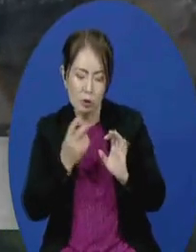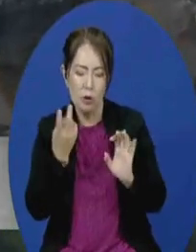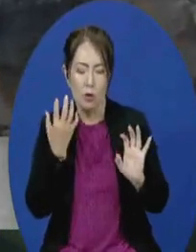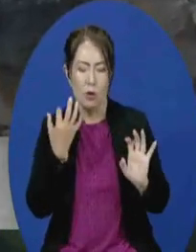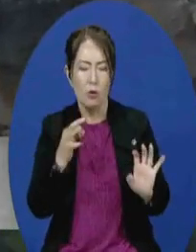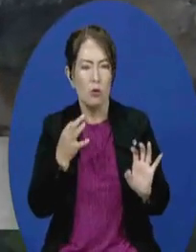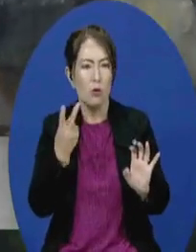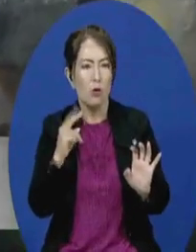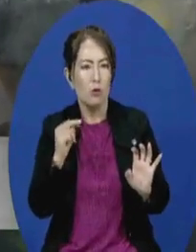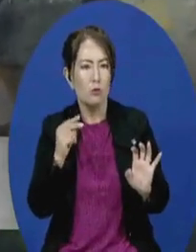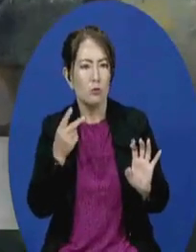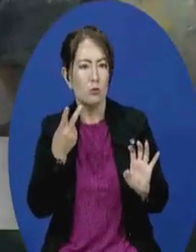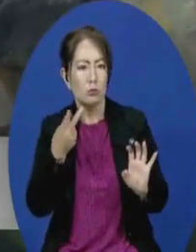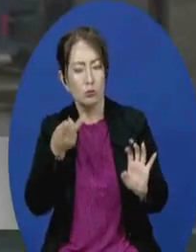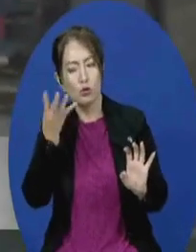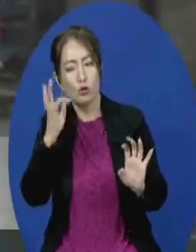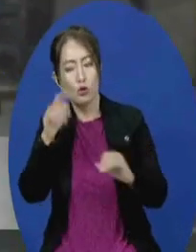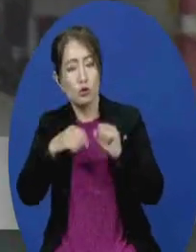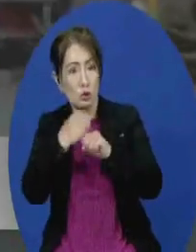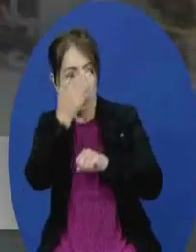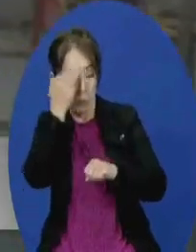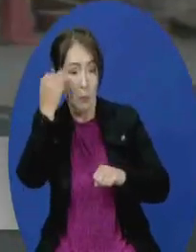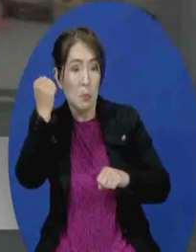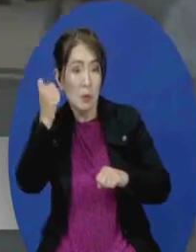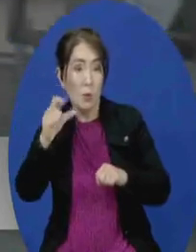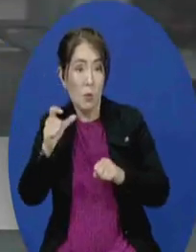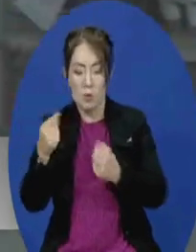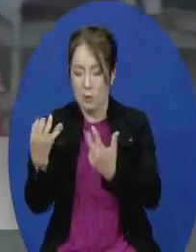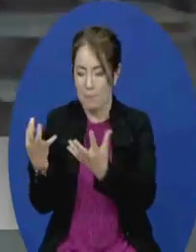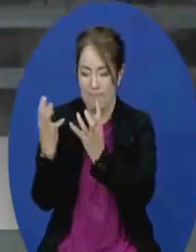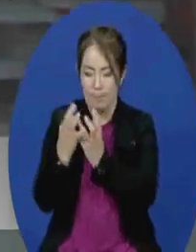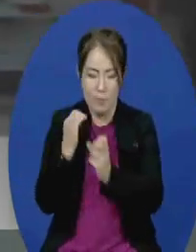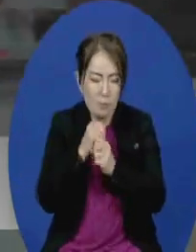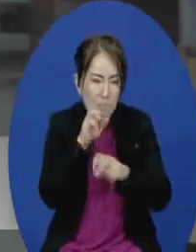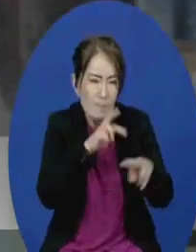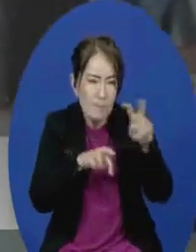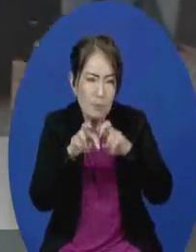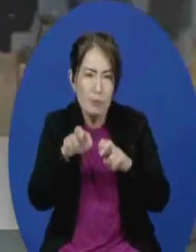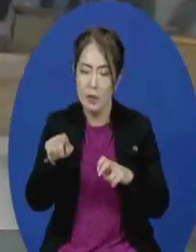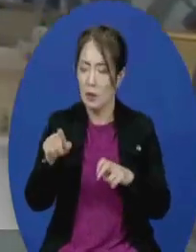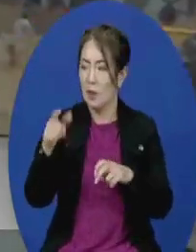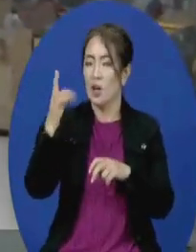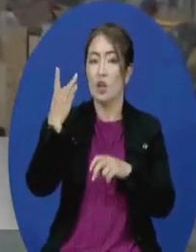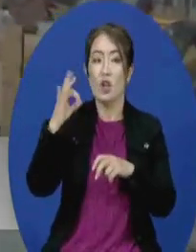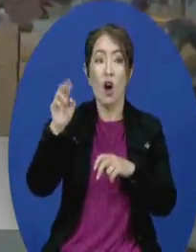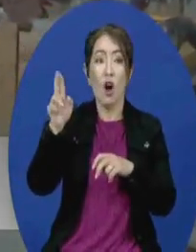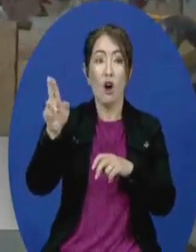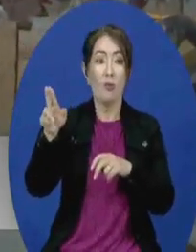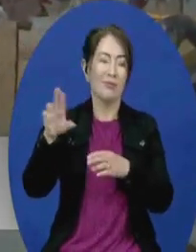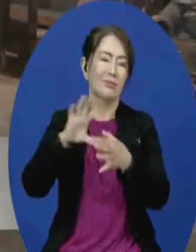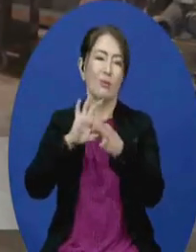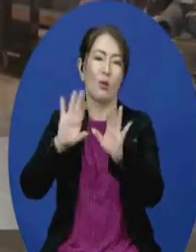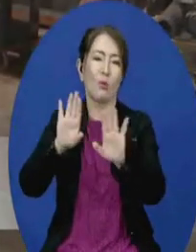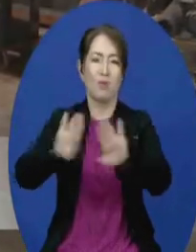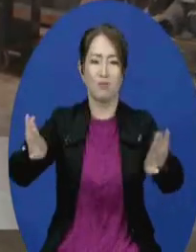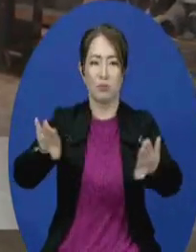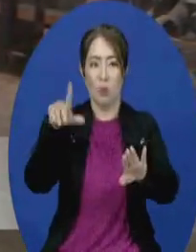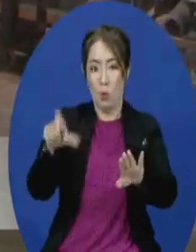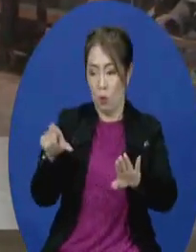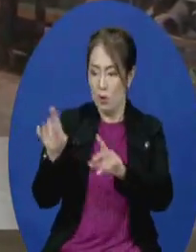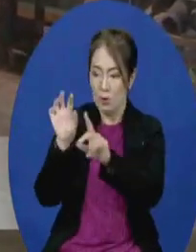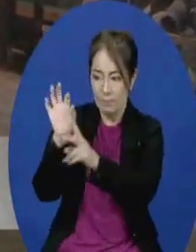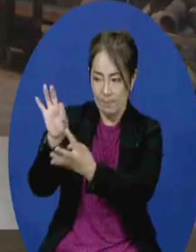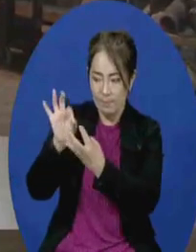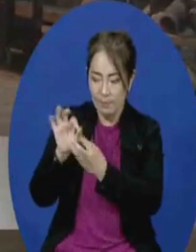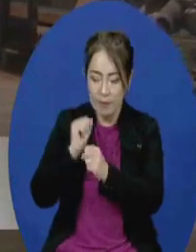бидаас 8 шинжээч багтжээ. Монгол Улсын засгийн газрын зүгээс Rio Tinto компанитай ашиг сонирхлын хувьд зөрчилгүй шинжээчийг олж ажилуулсан гэдгийг хэлж байна. Одоо